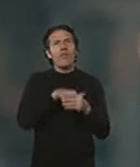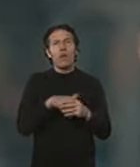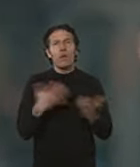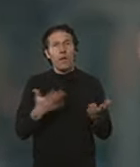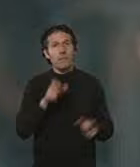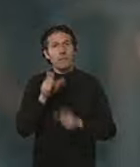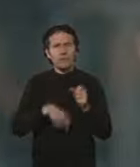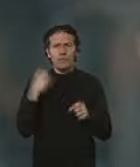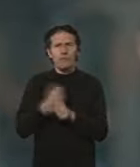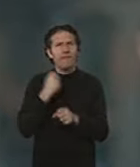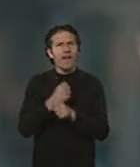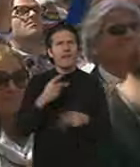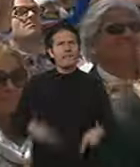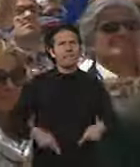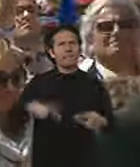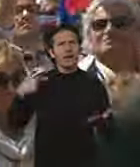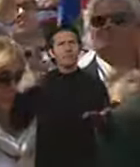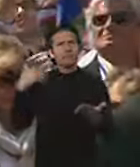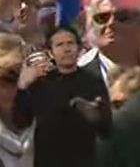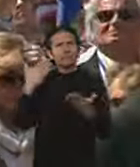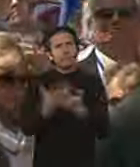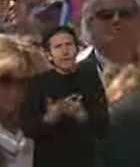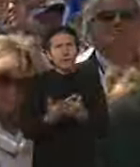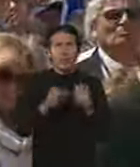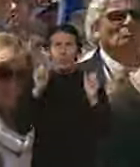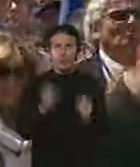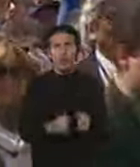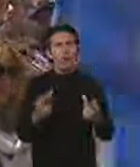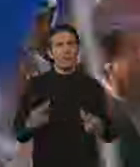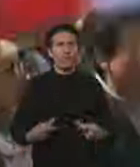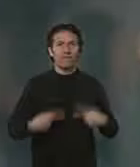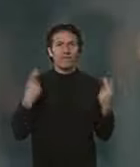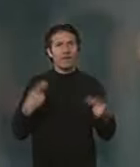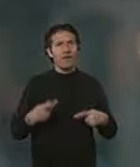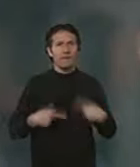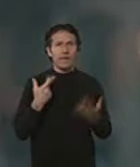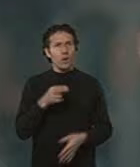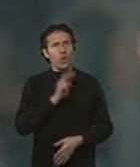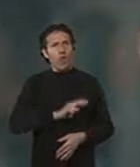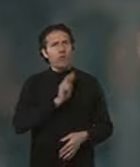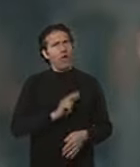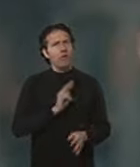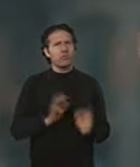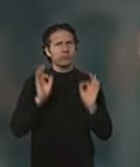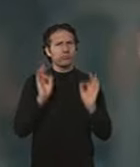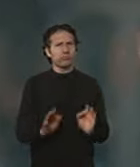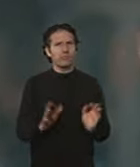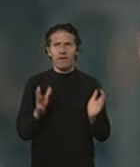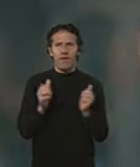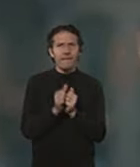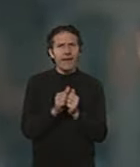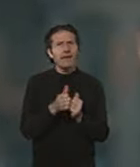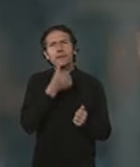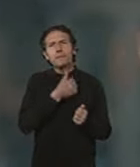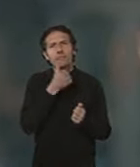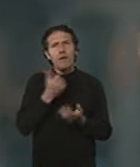travaillé toute leur vie pourront vivre leur retraite sans être à la